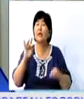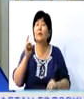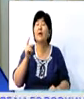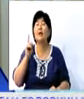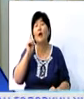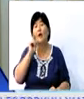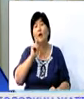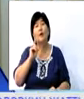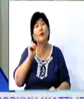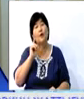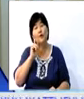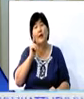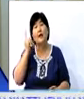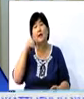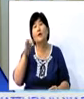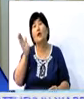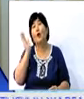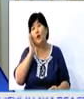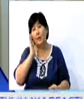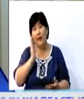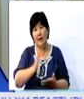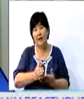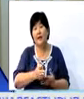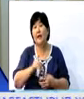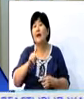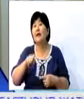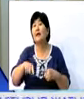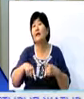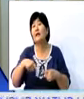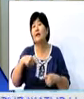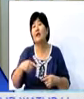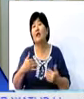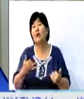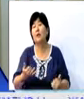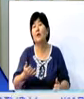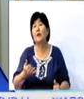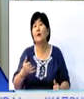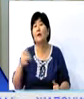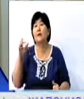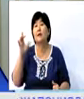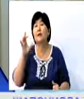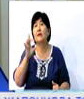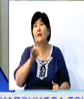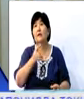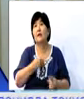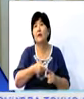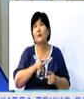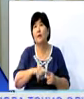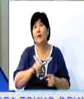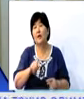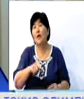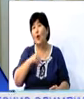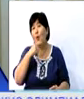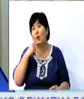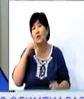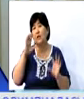бүйіп, ертегіден ұйықтап қалатын. Кейінен мынау Советтің орыс араласты ма, әйтеуі орыстың заңы